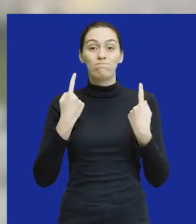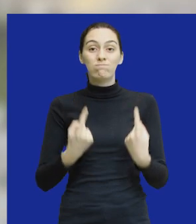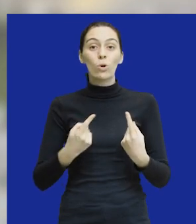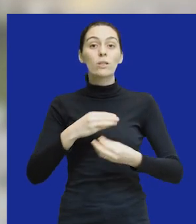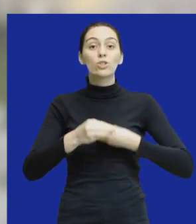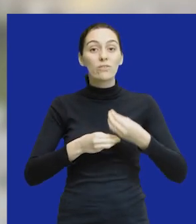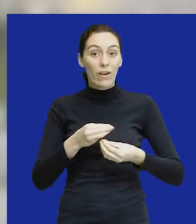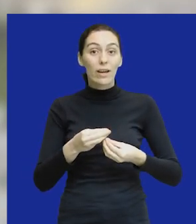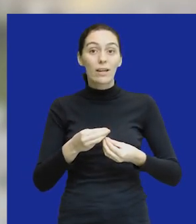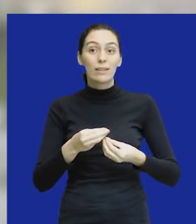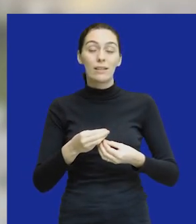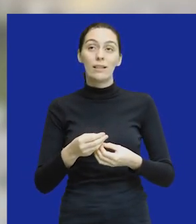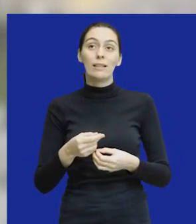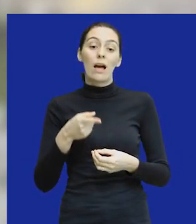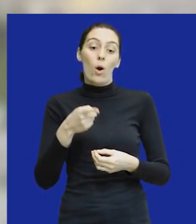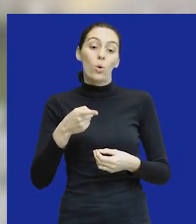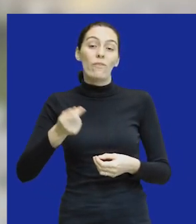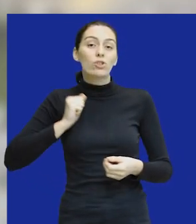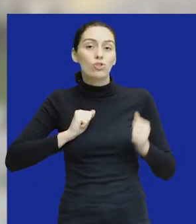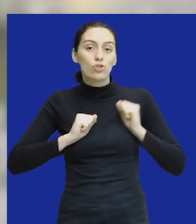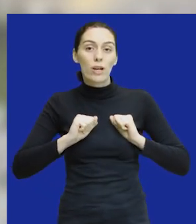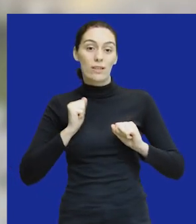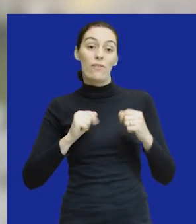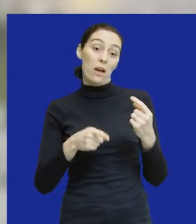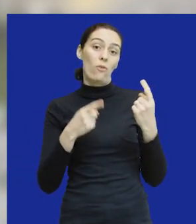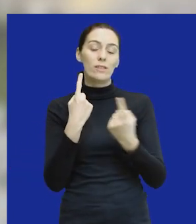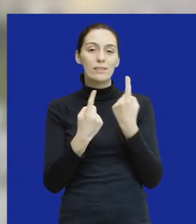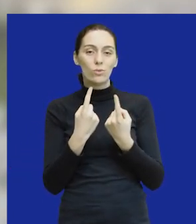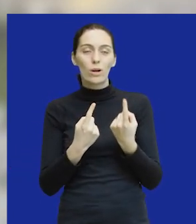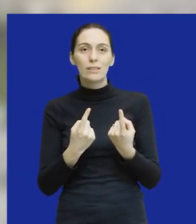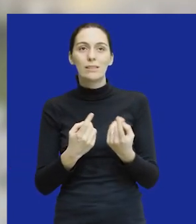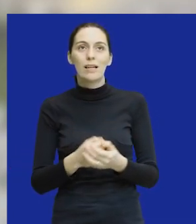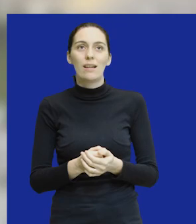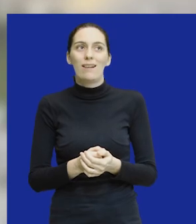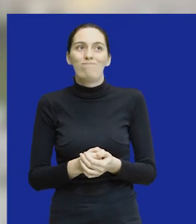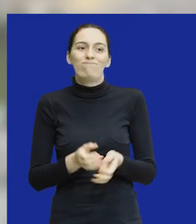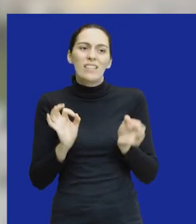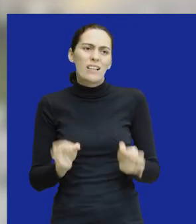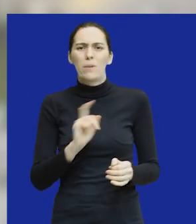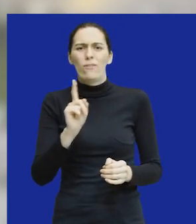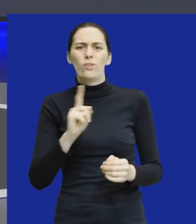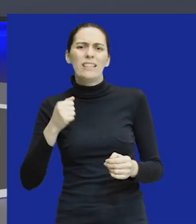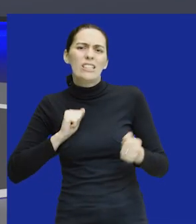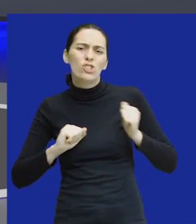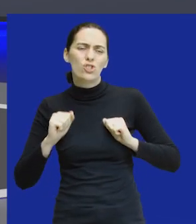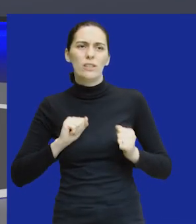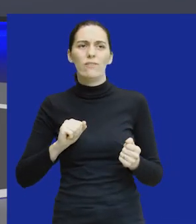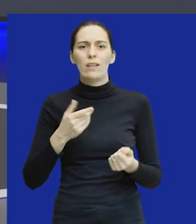kraju od uvjetno rečeno žrtve te situacije, a zapravo nisi, nego jednostavno to je